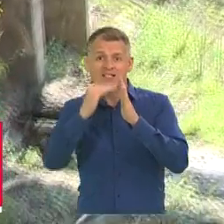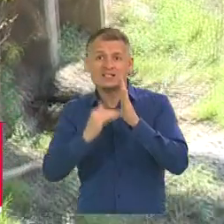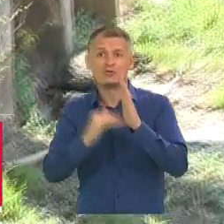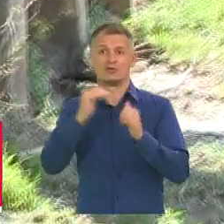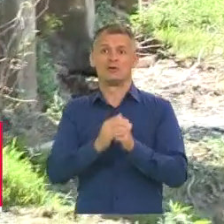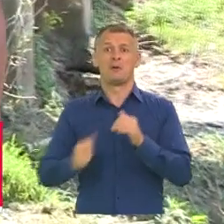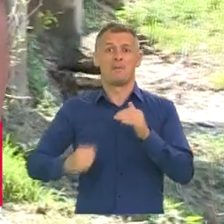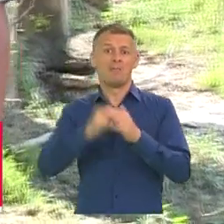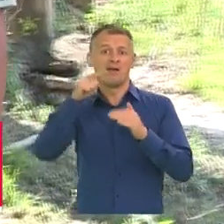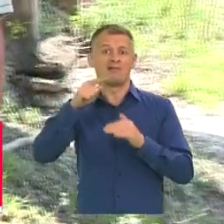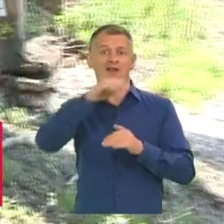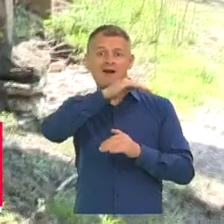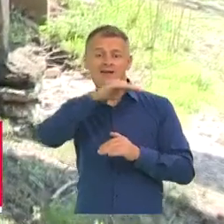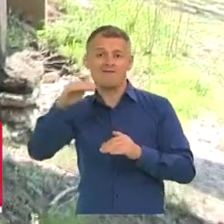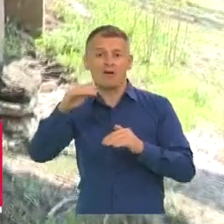nivelul betonului.